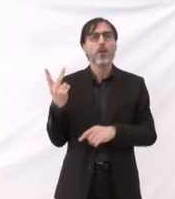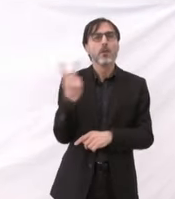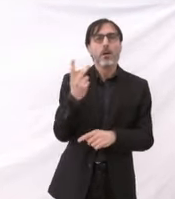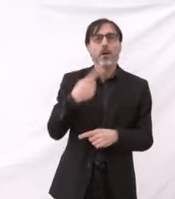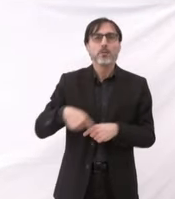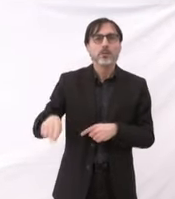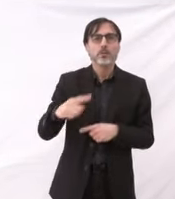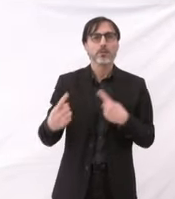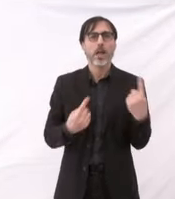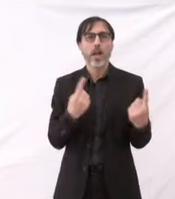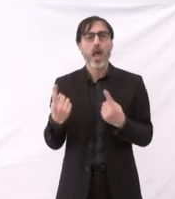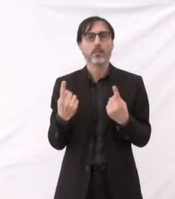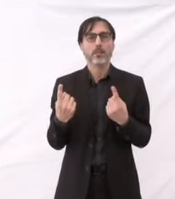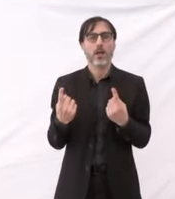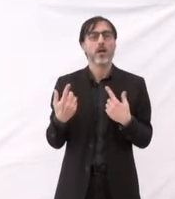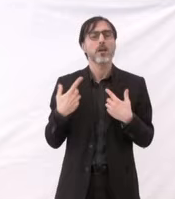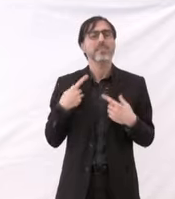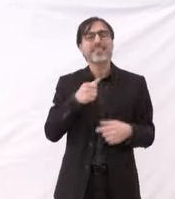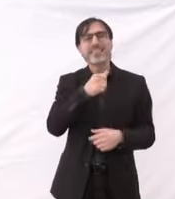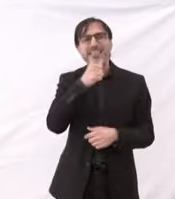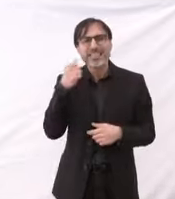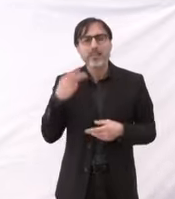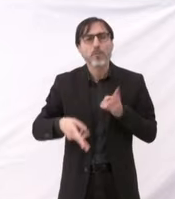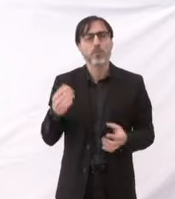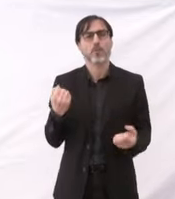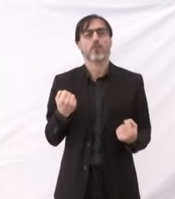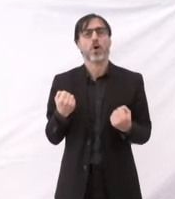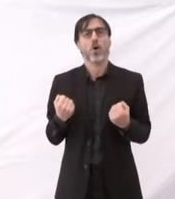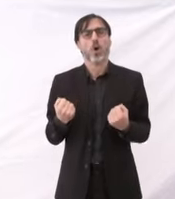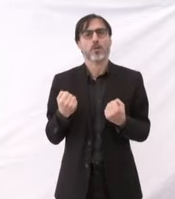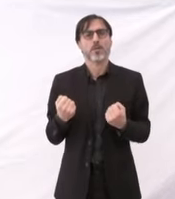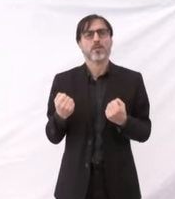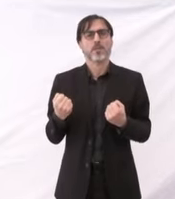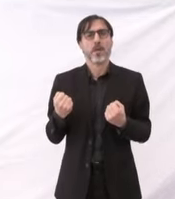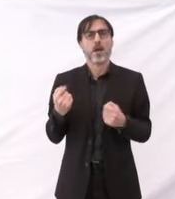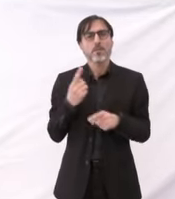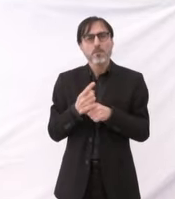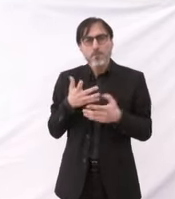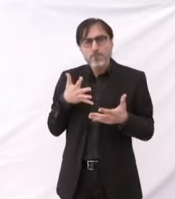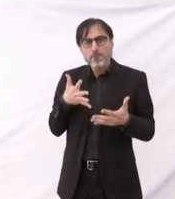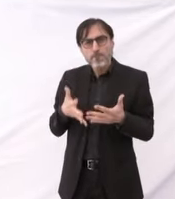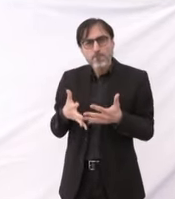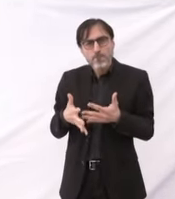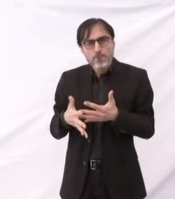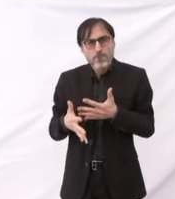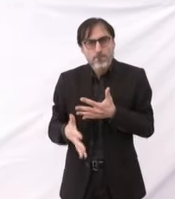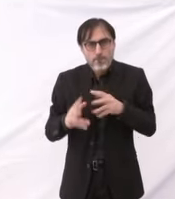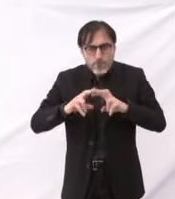misurarsi, ma ci vuole veramente più forza, scendere più in profondità.